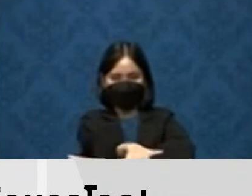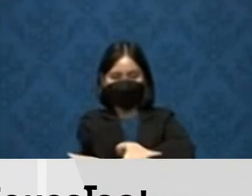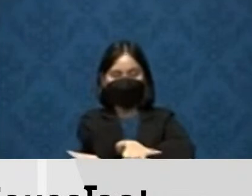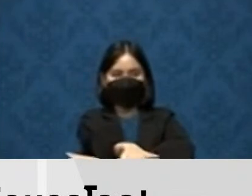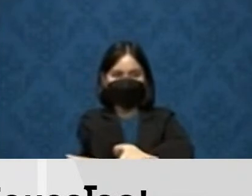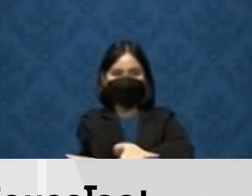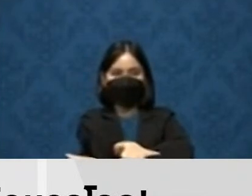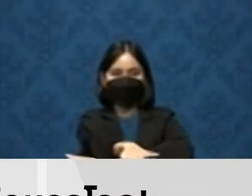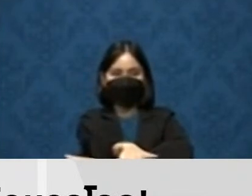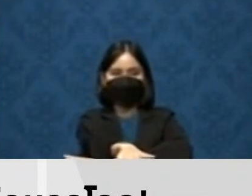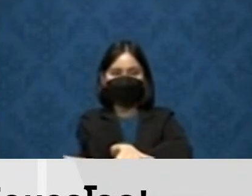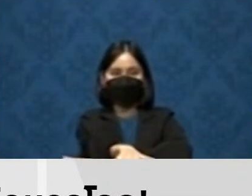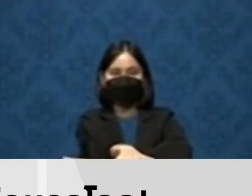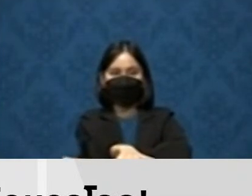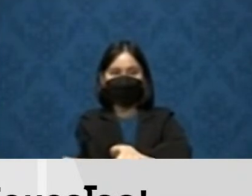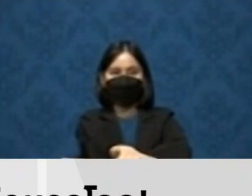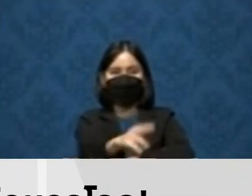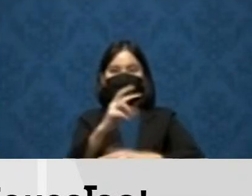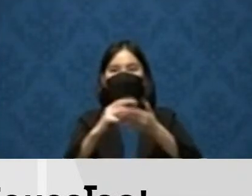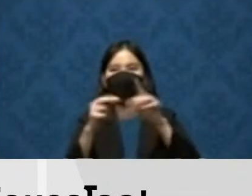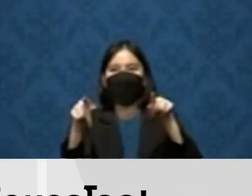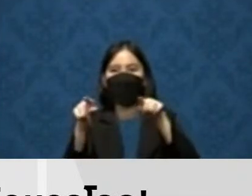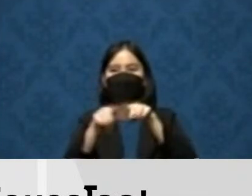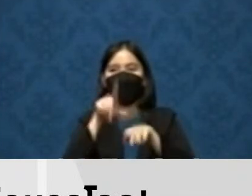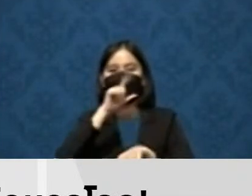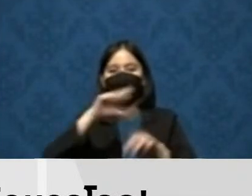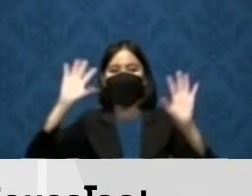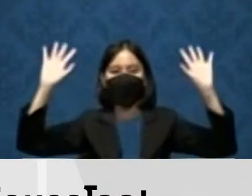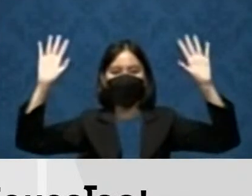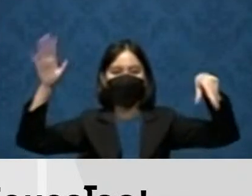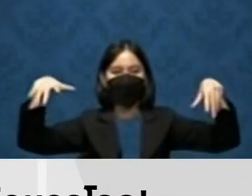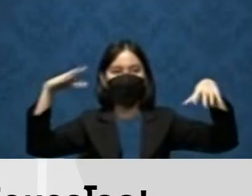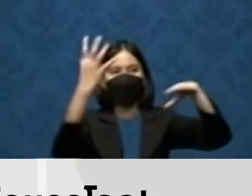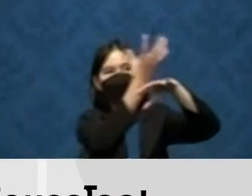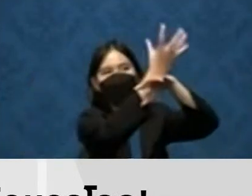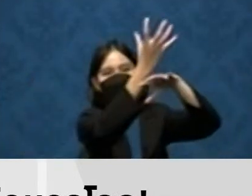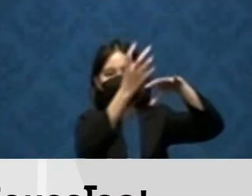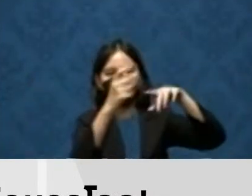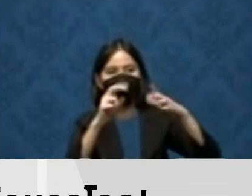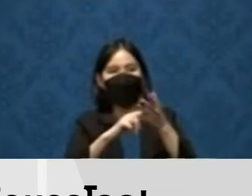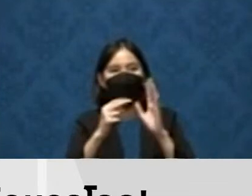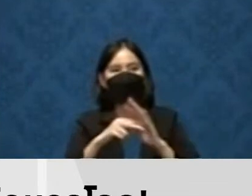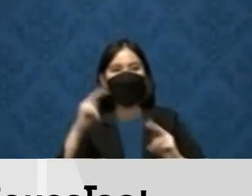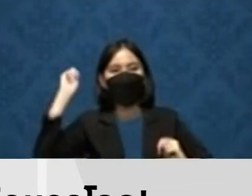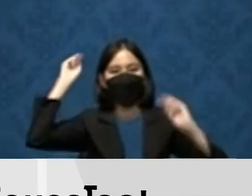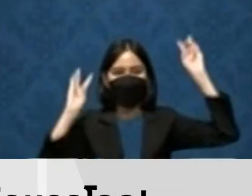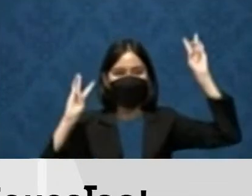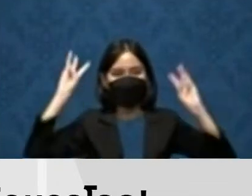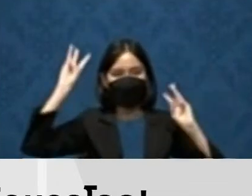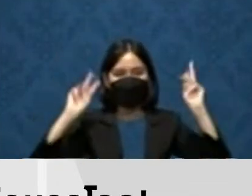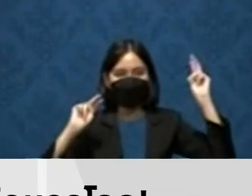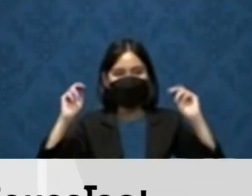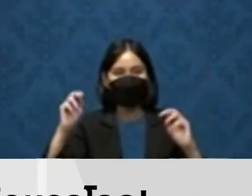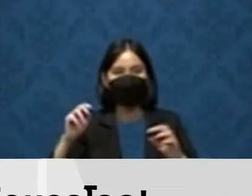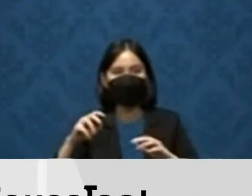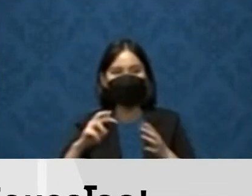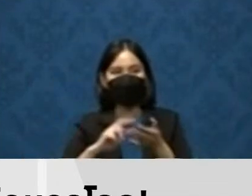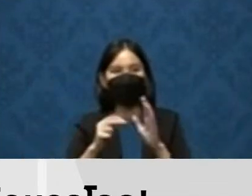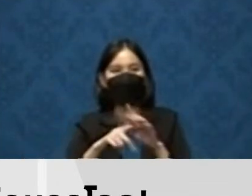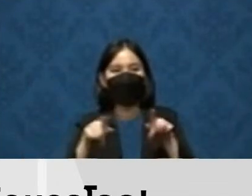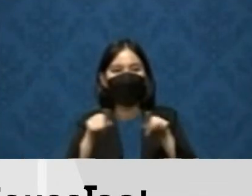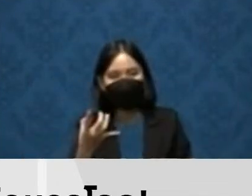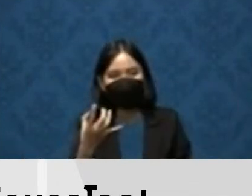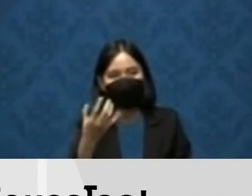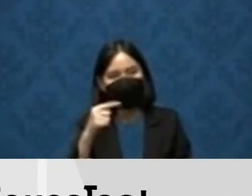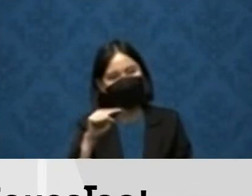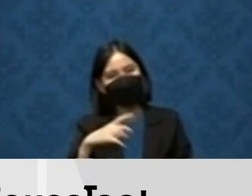นี่ยังกำลังนกท่านนครสวรรค์นะครับไม่ใช่รังนกท่านรู้จักไหมฝอยขัดหม้อรู้จัก